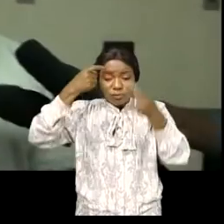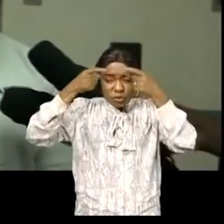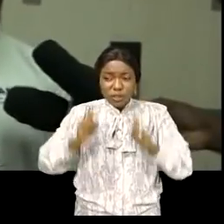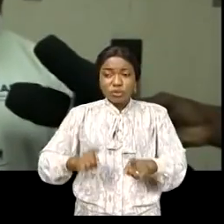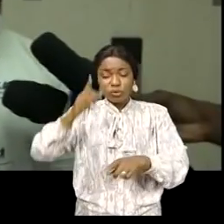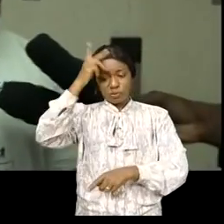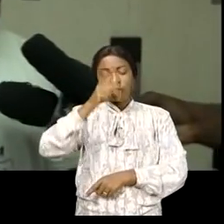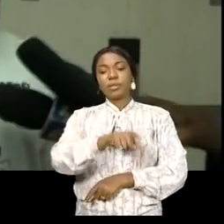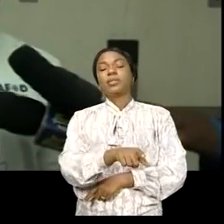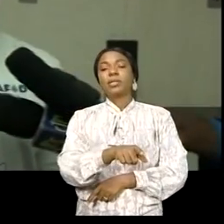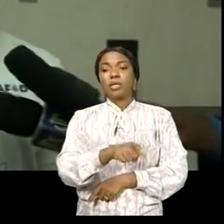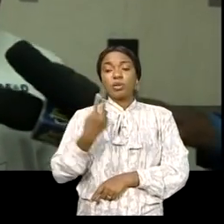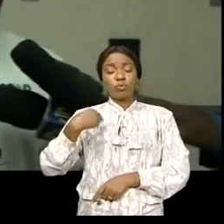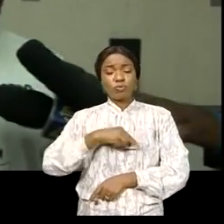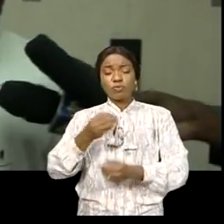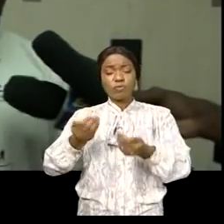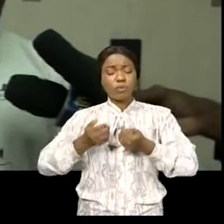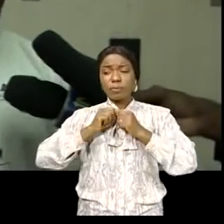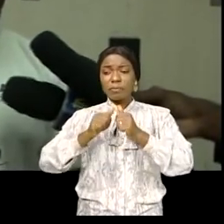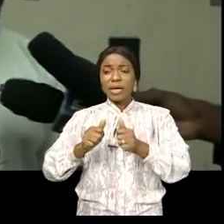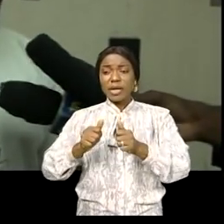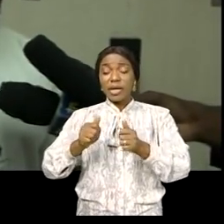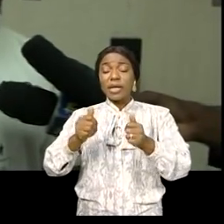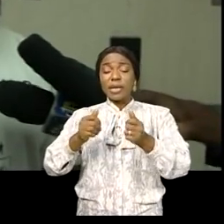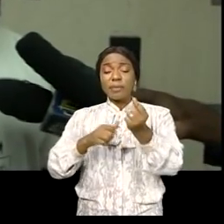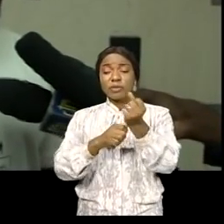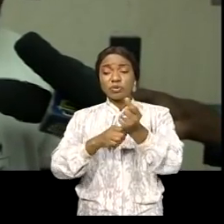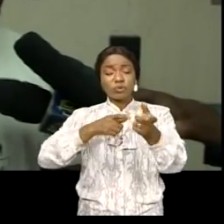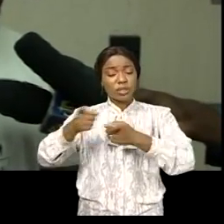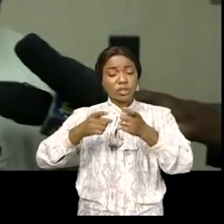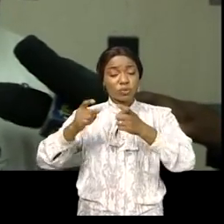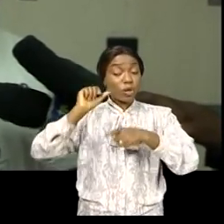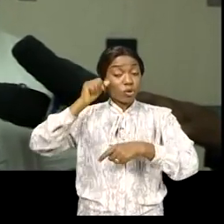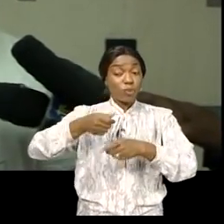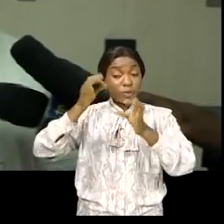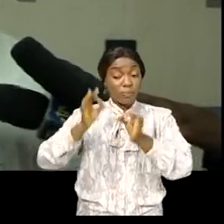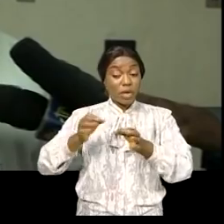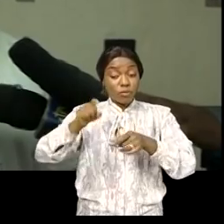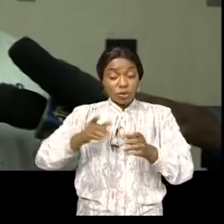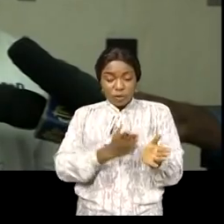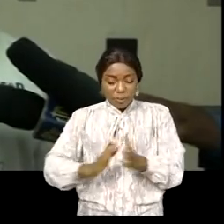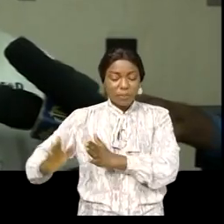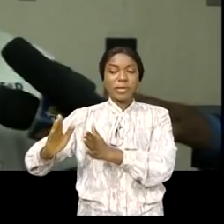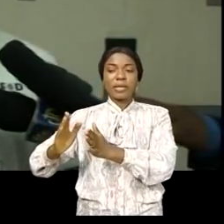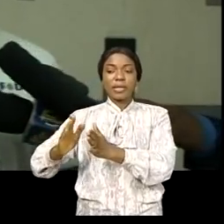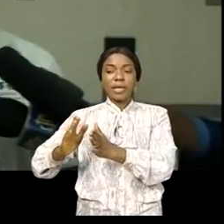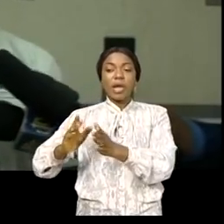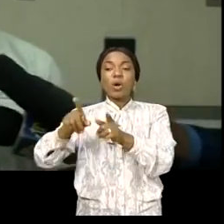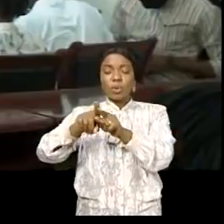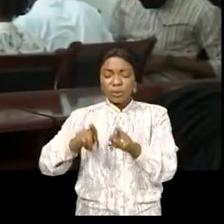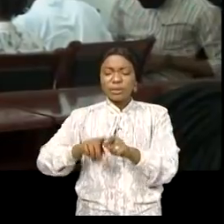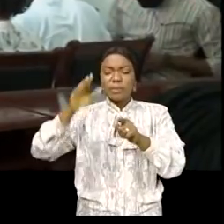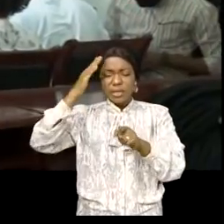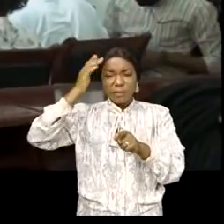nous voudrions que les gens qui vont prétendre nous diriger demain, qu'ils soient préparés, mais qu'ils puissent aussi connaître leurs devoirs, mais